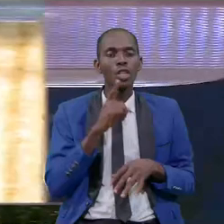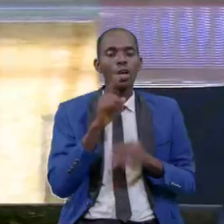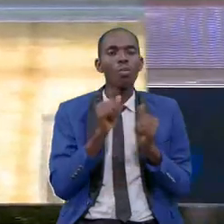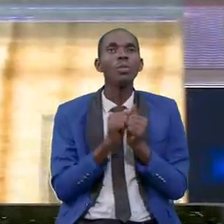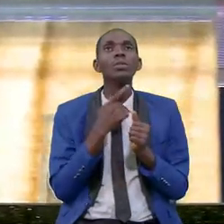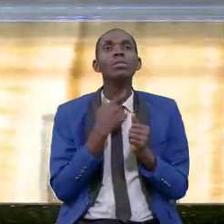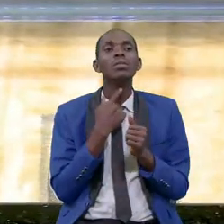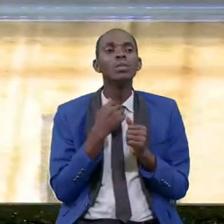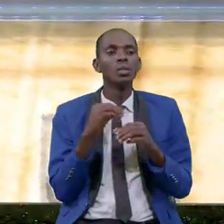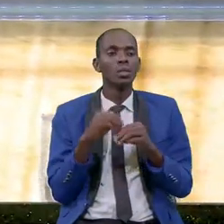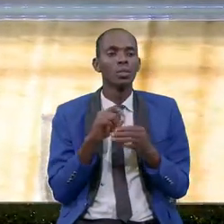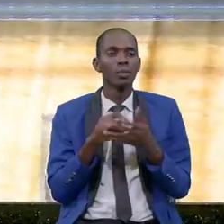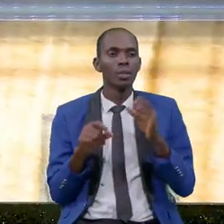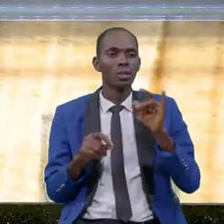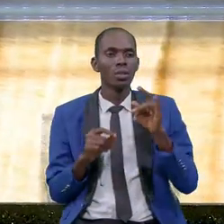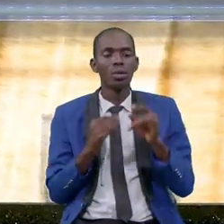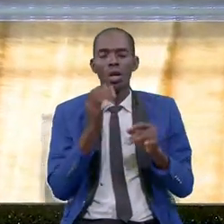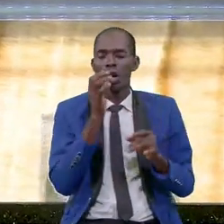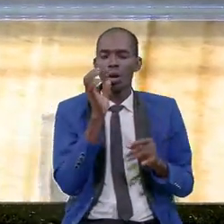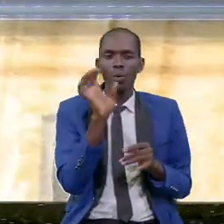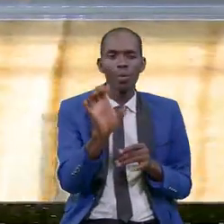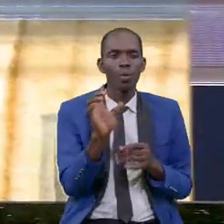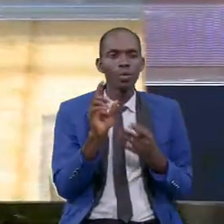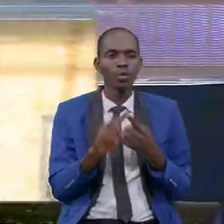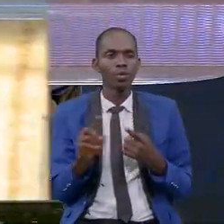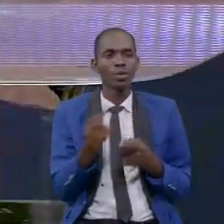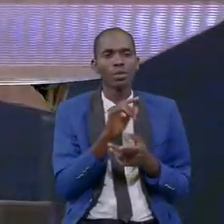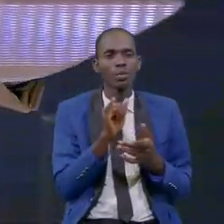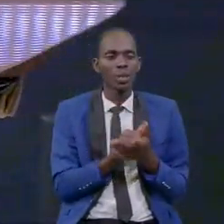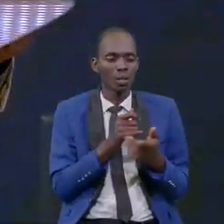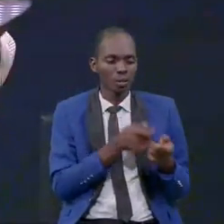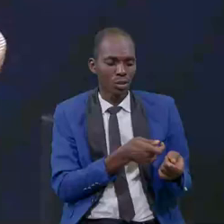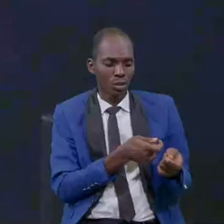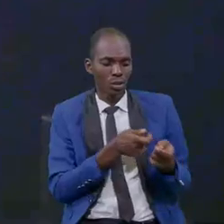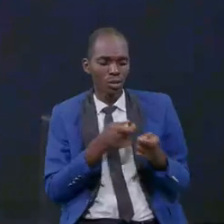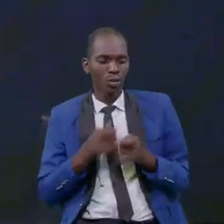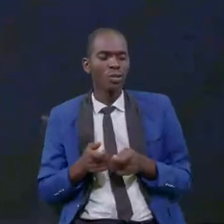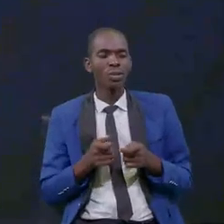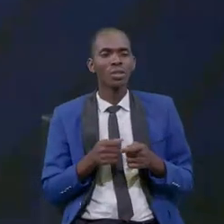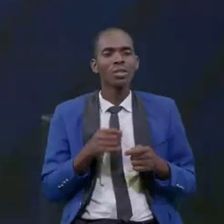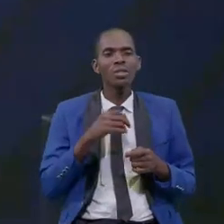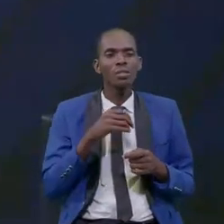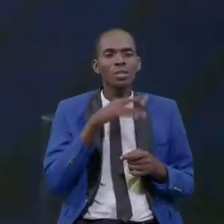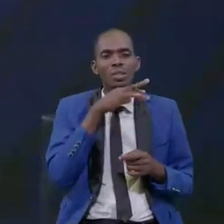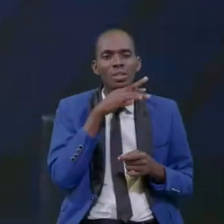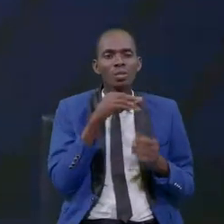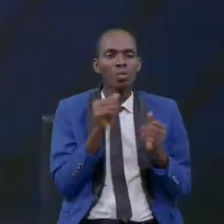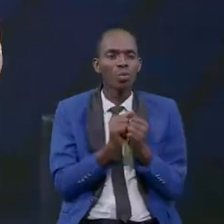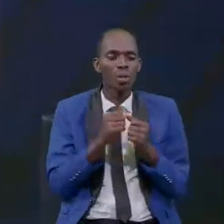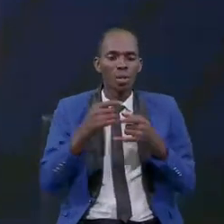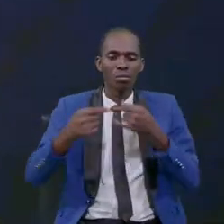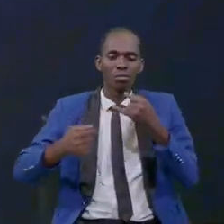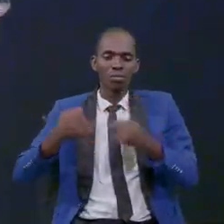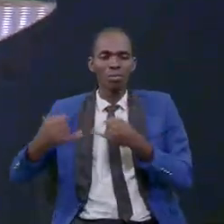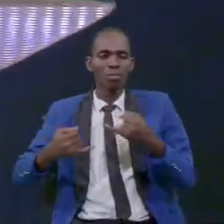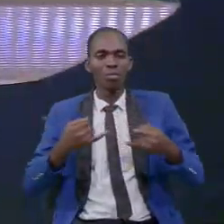Le verset 18 dit, malheur à ceux qui tirent l'iniquité avec les cordes